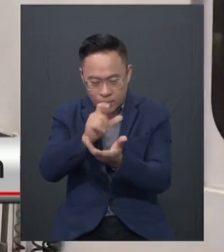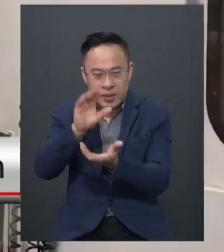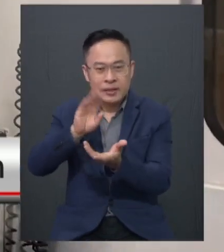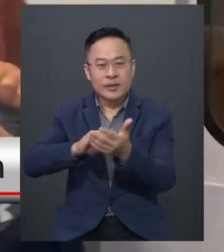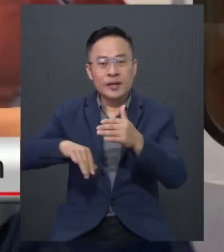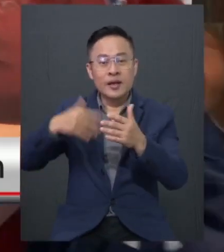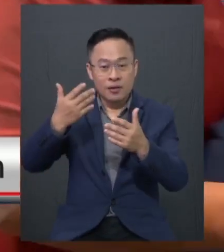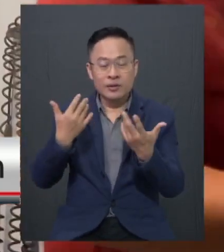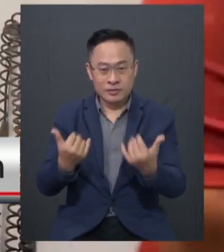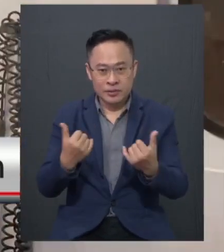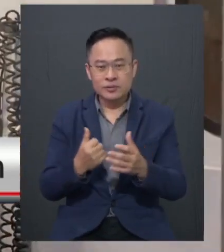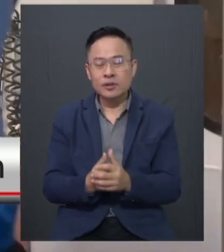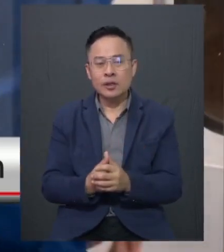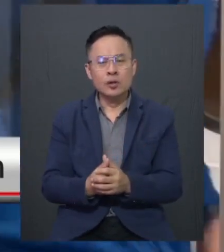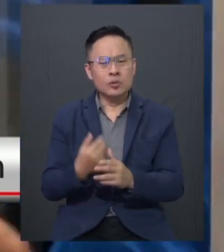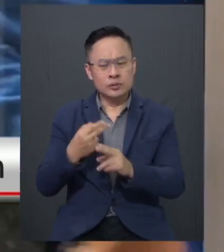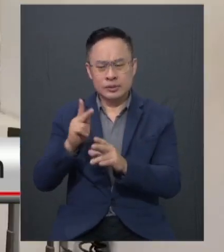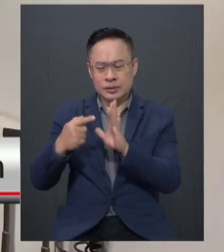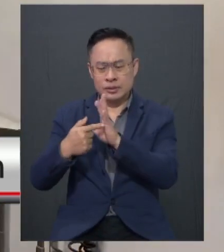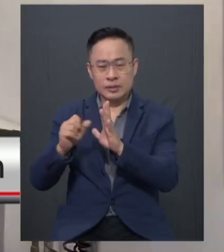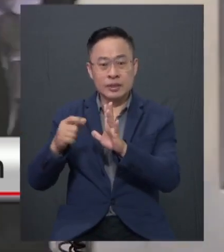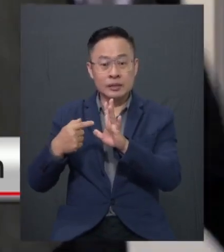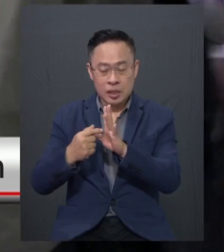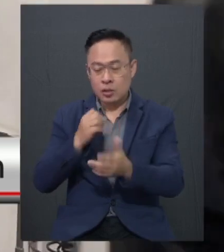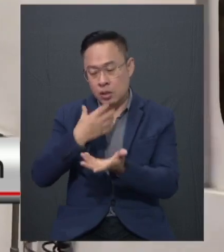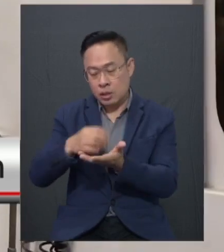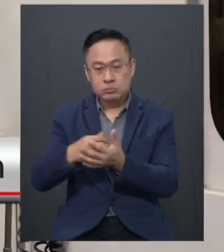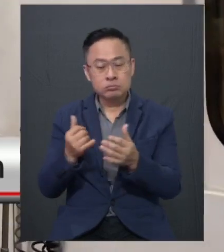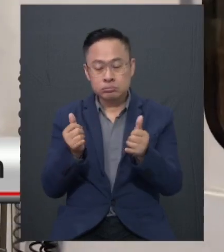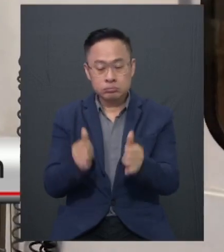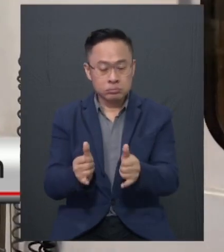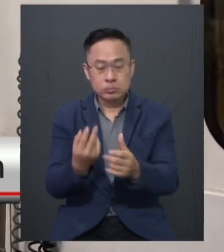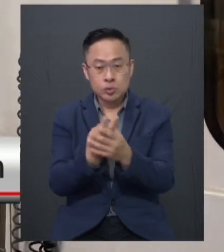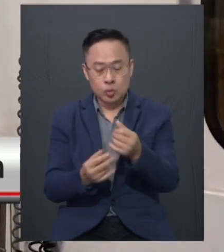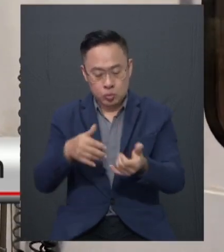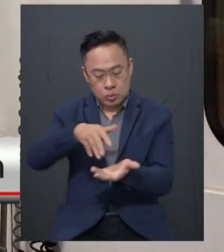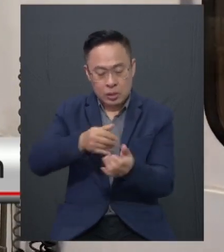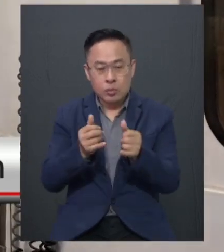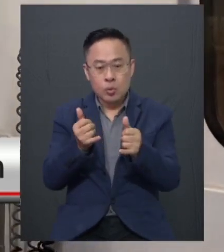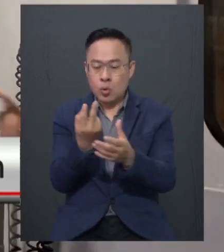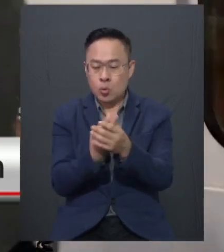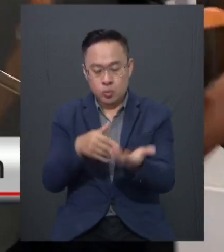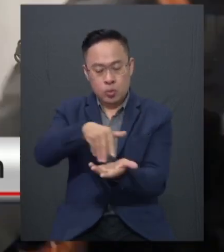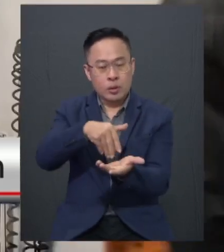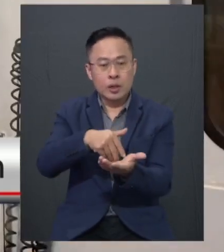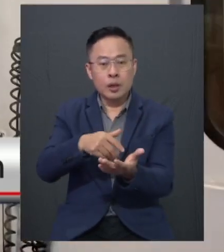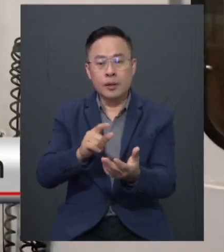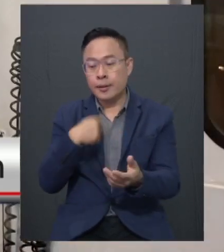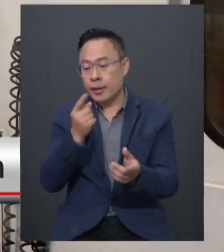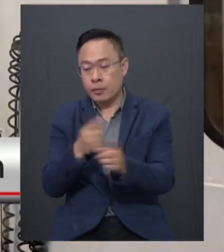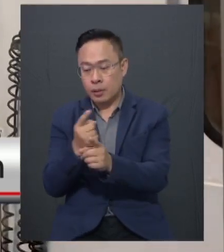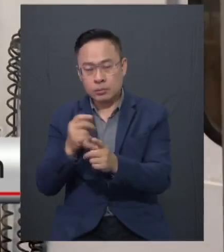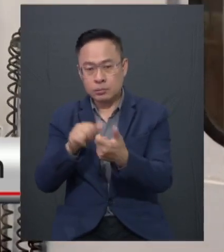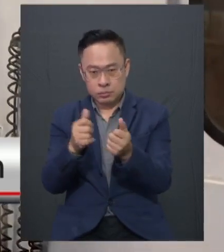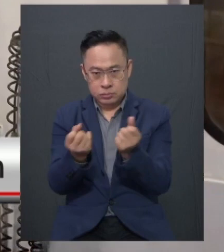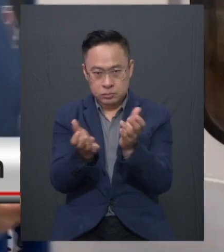อ่ะผมจะเล่นกับพันษาเหมวิบูลย์หรือเฉลิมศักดิ์อักขีก็ไม่ได้ต่างอะไรกันเราเล่นแนวทางเดียวกันอยู่แล้วเรื่องตำแหน่ง